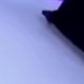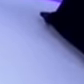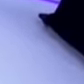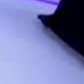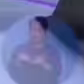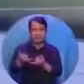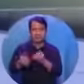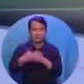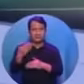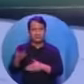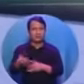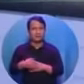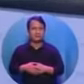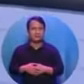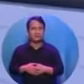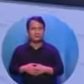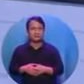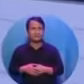Sama-sama.